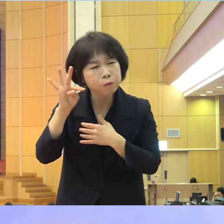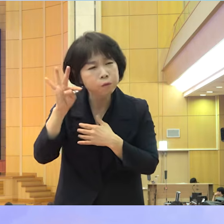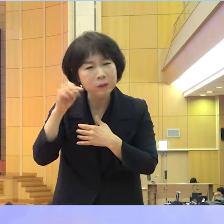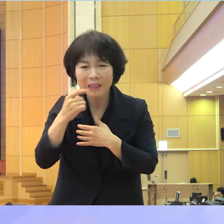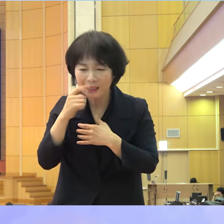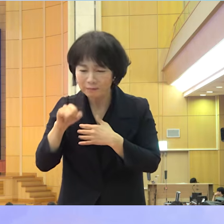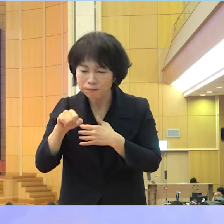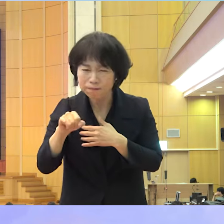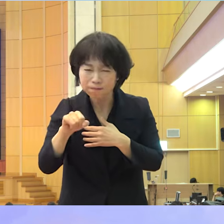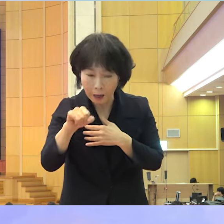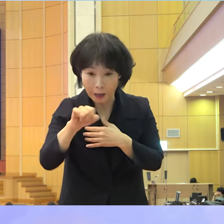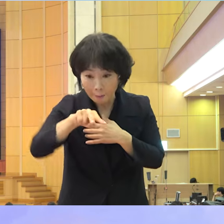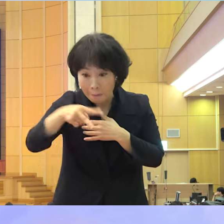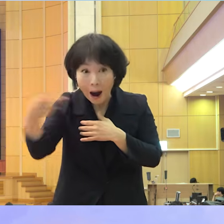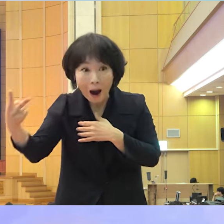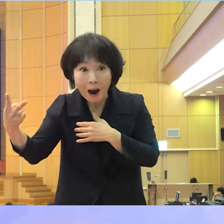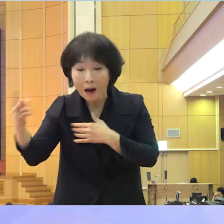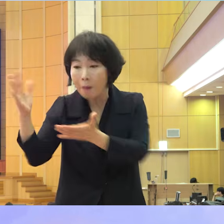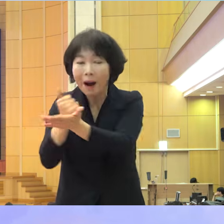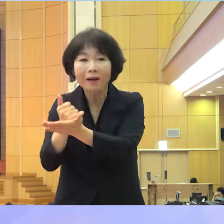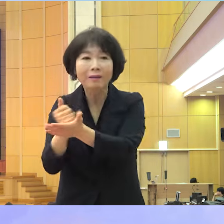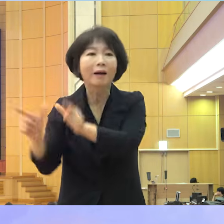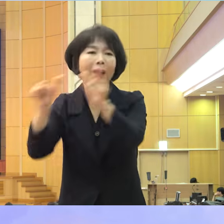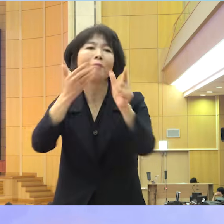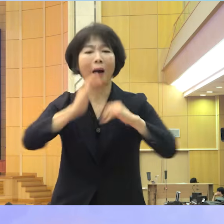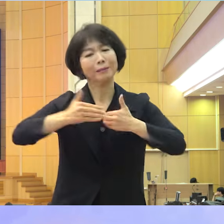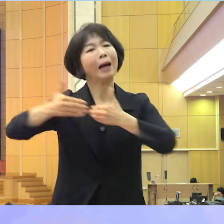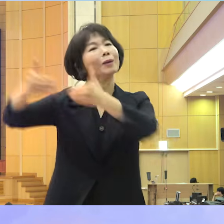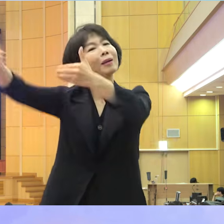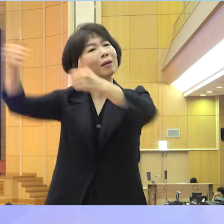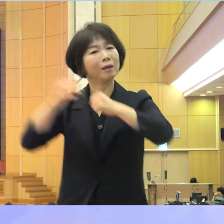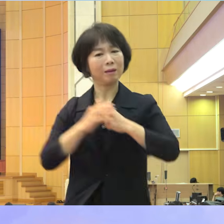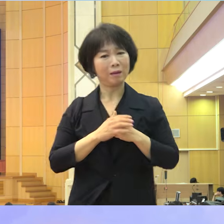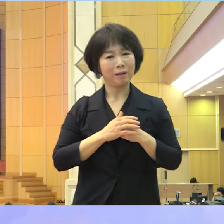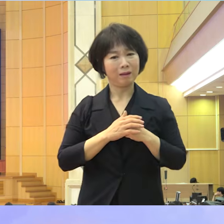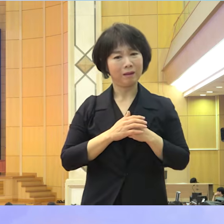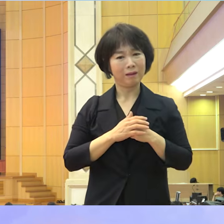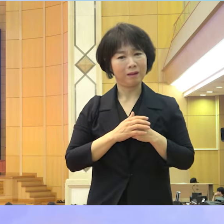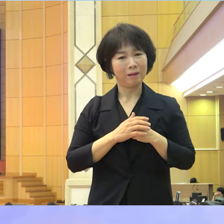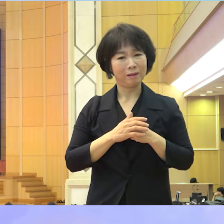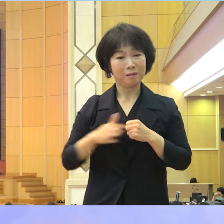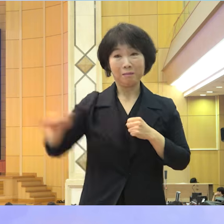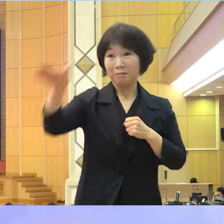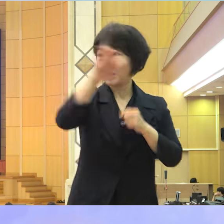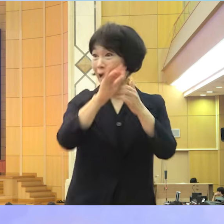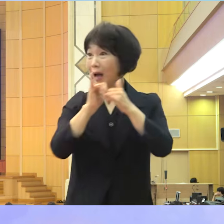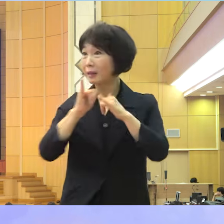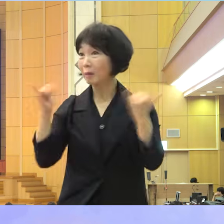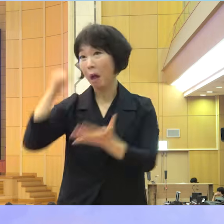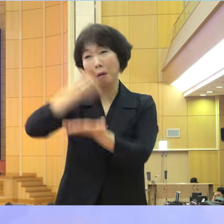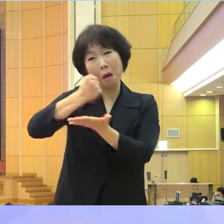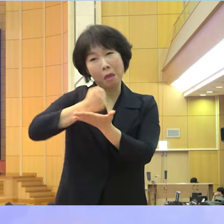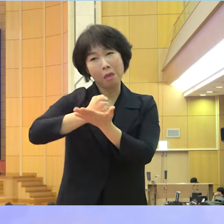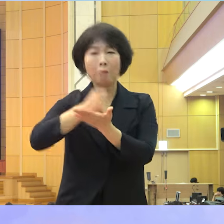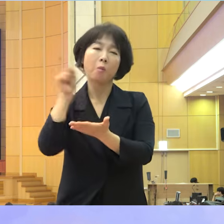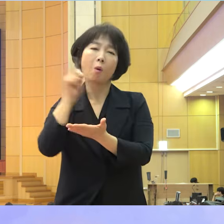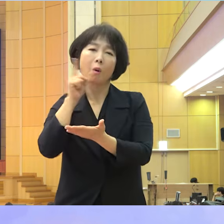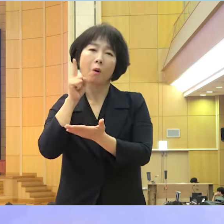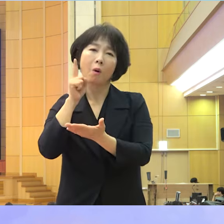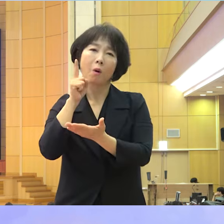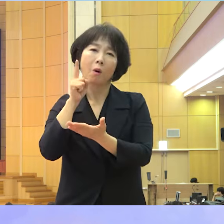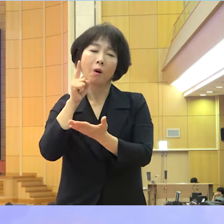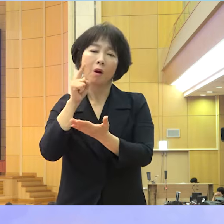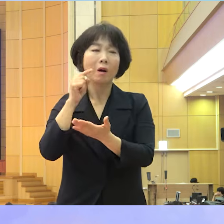파리로 태어나죠. 이렇게 해서 살아갑니다. 그래서 그런지 사람들은 뭐라고 하느냐, 우리